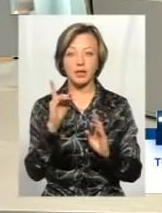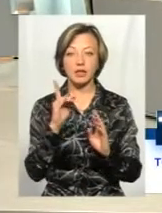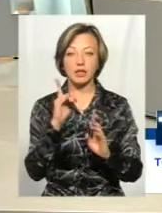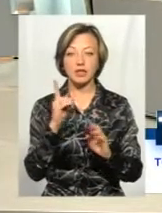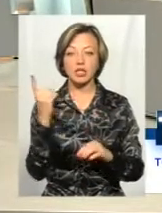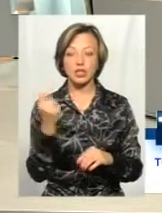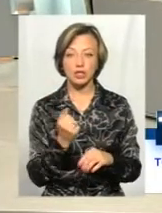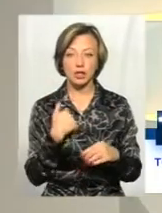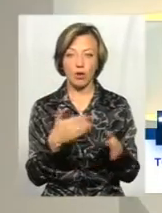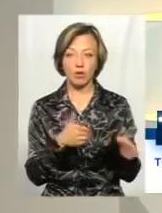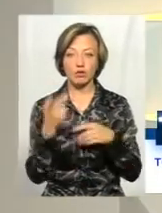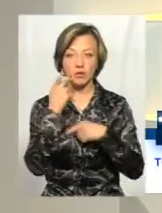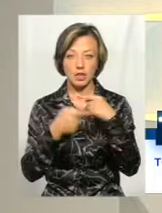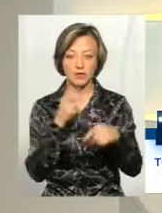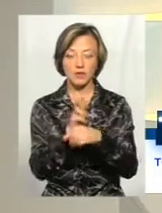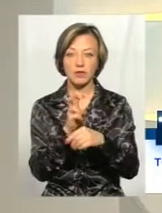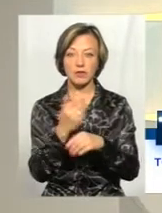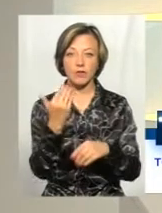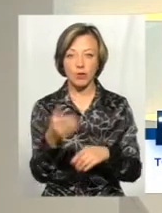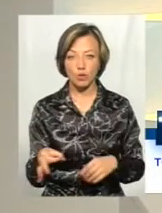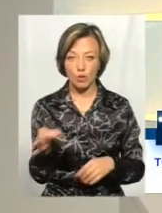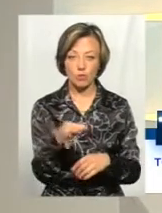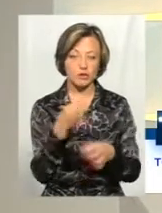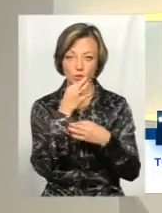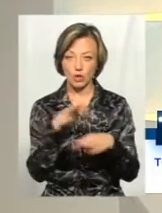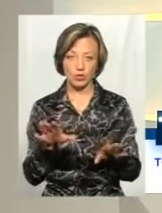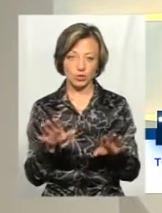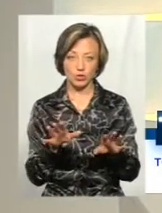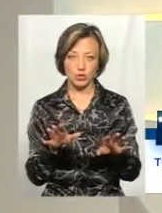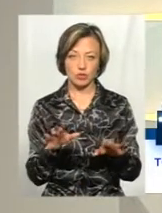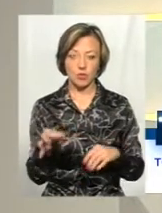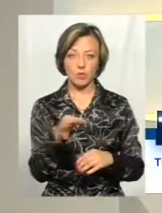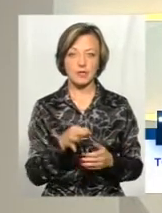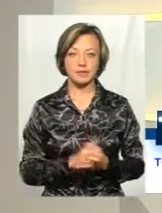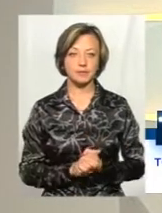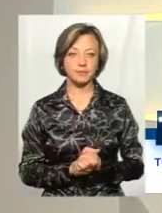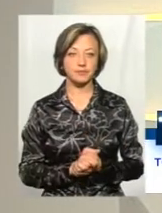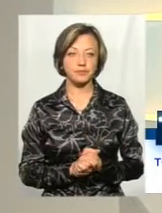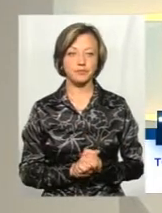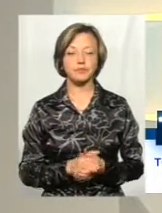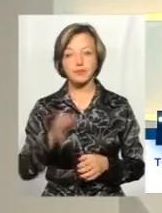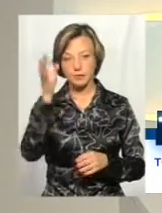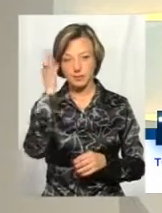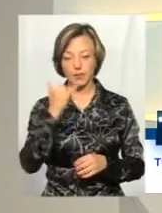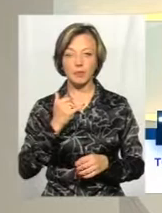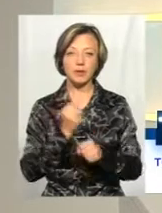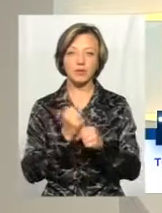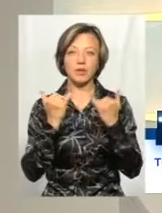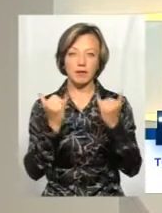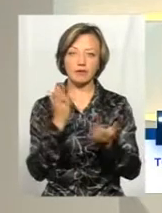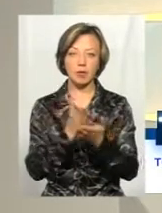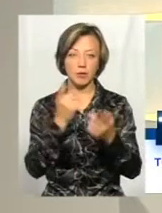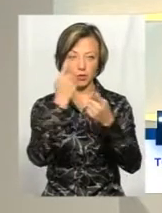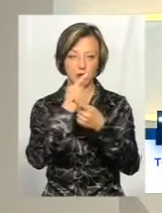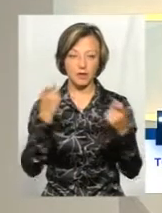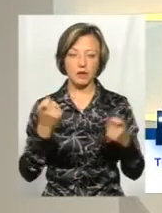непленарний тиждень, я готовий завжди відвідати і вашу область, і будь-яку іншу. Дякую, пане Андрій. Нагадуємо нашим телеглядачам, працюємо для вас у